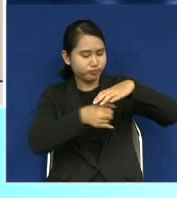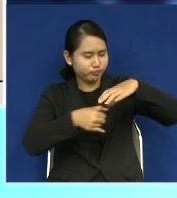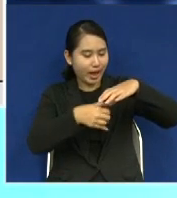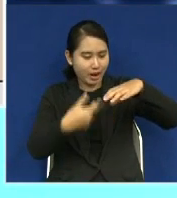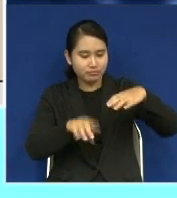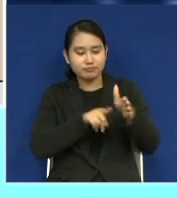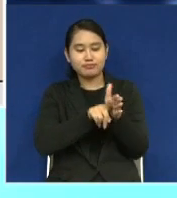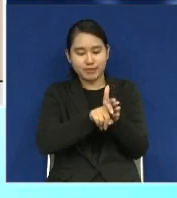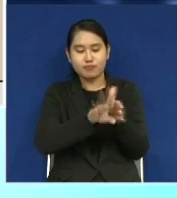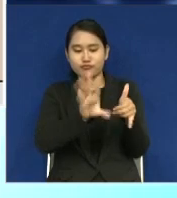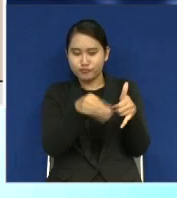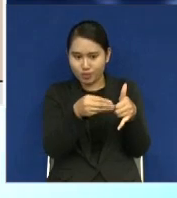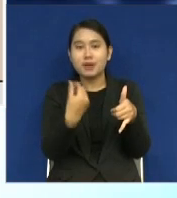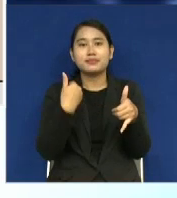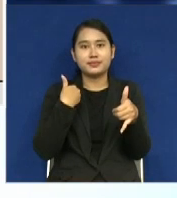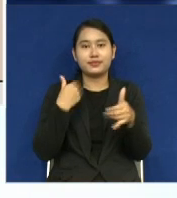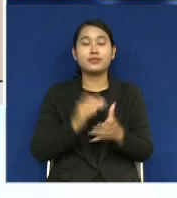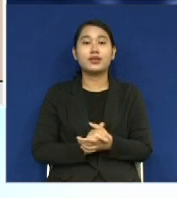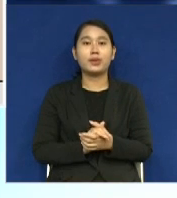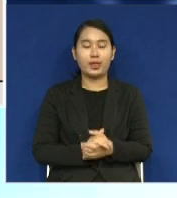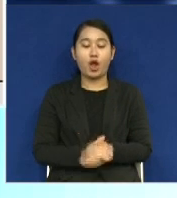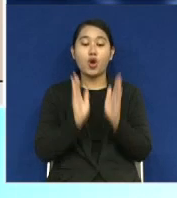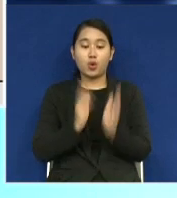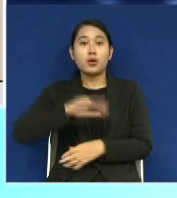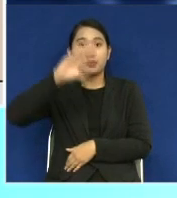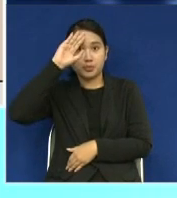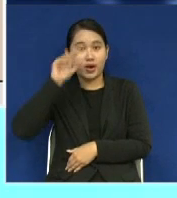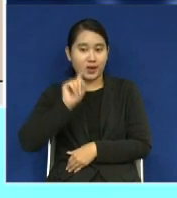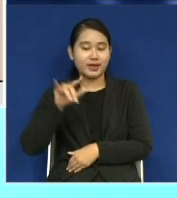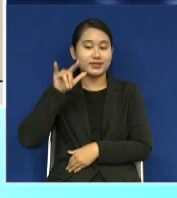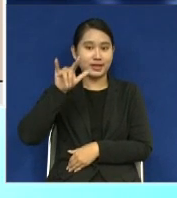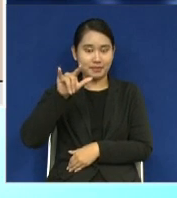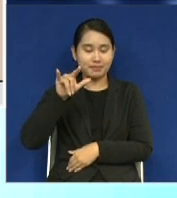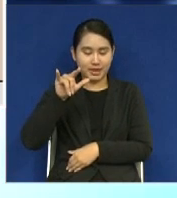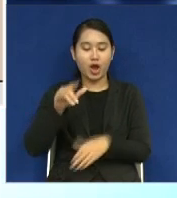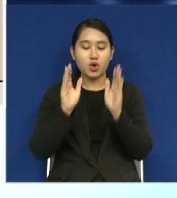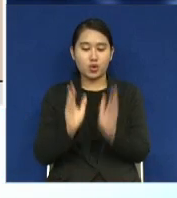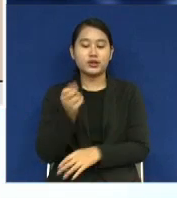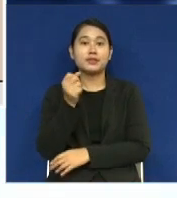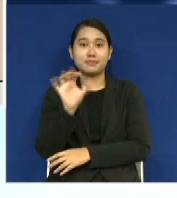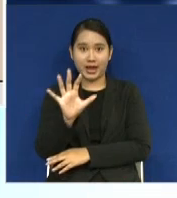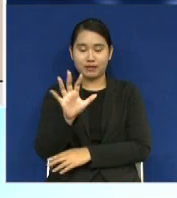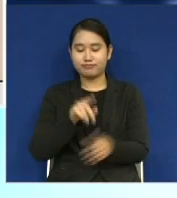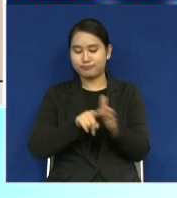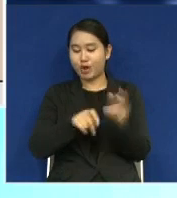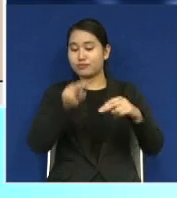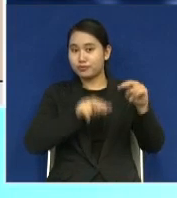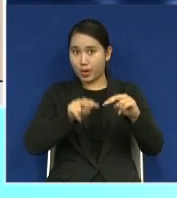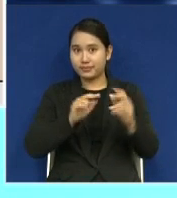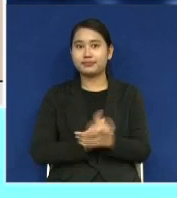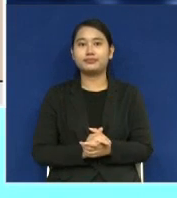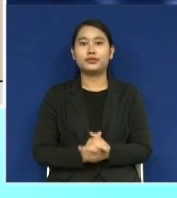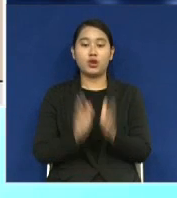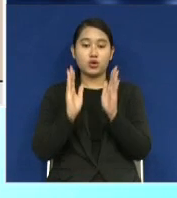บเชื้อค่ะโดยก่อนหน้านี้ค่ะพบผู้ป่วยยืนยันในเที่ยวบินเดียวกันจำนวน15รายค่ะอีก2ราย